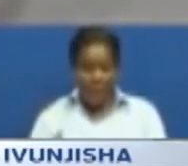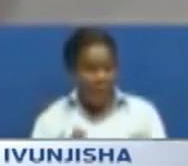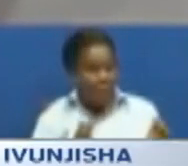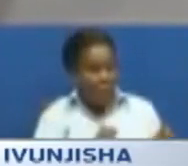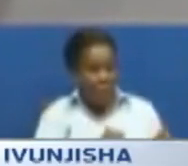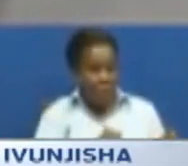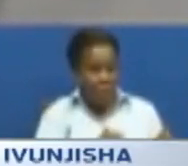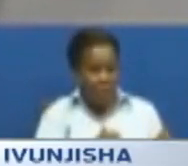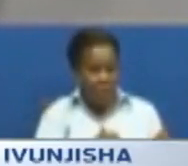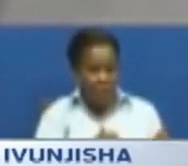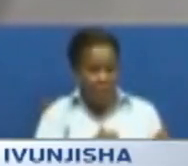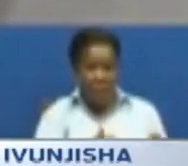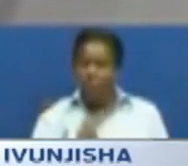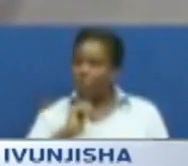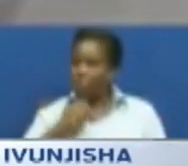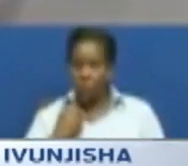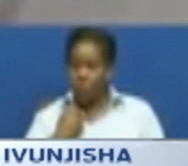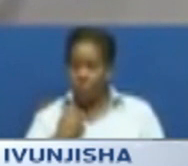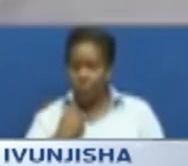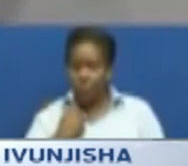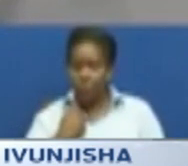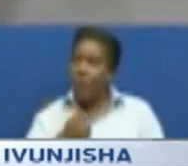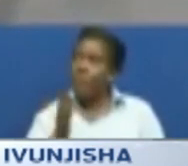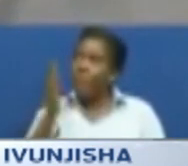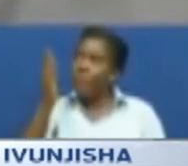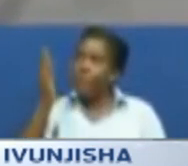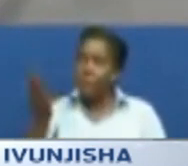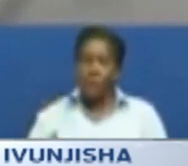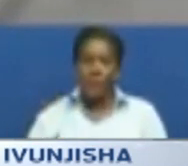ndetse n'urwango. Imana ibimfashemo.